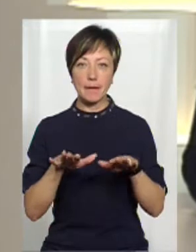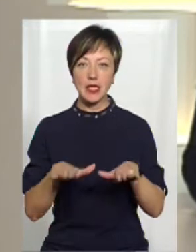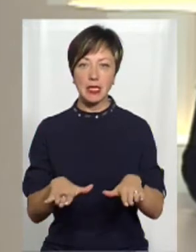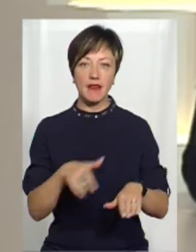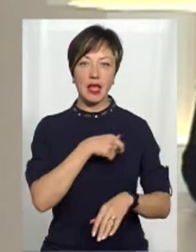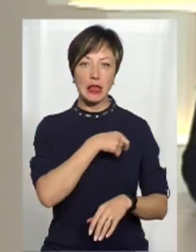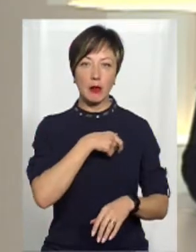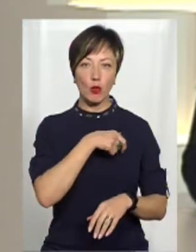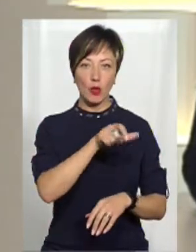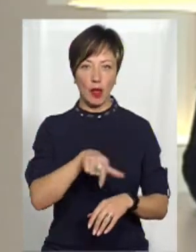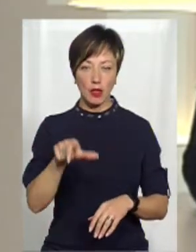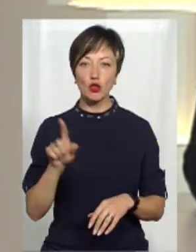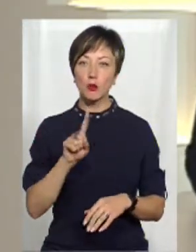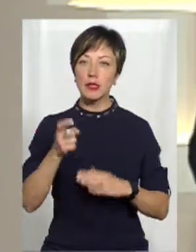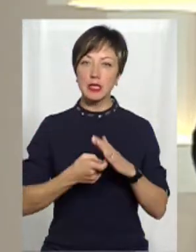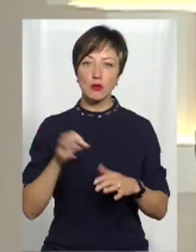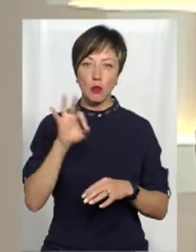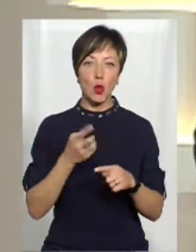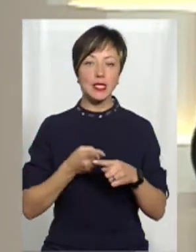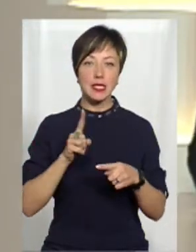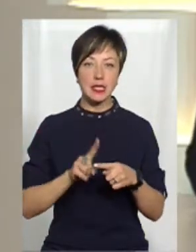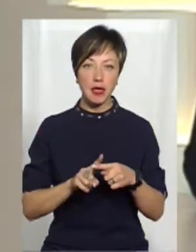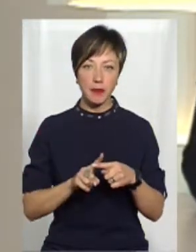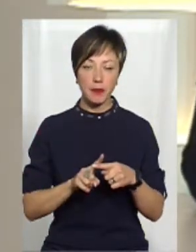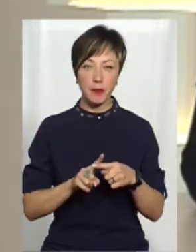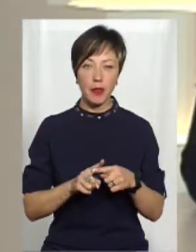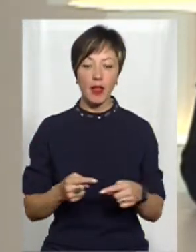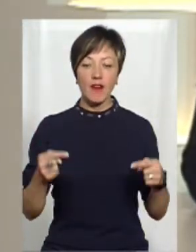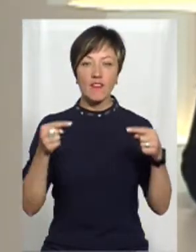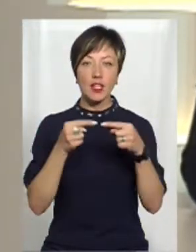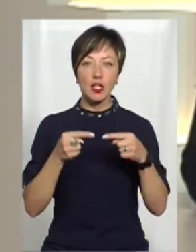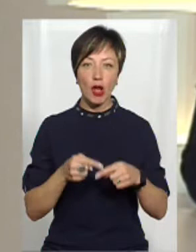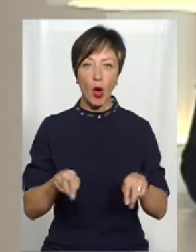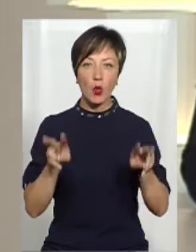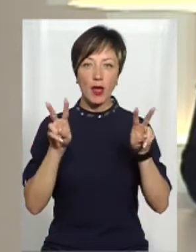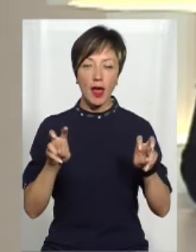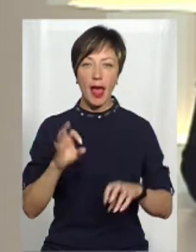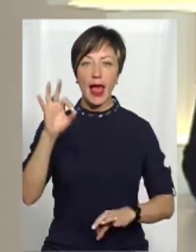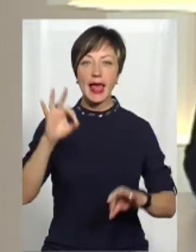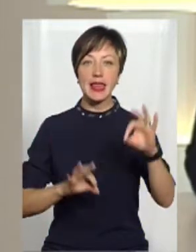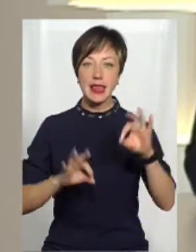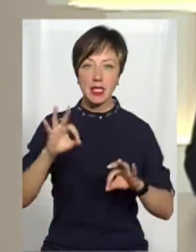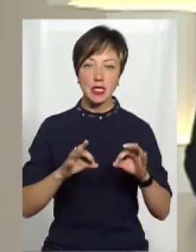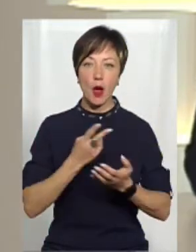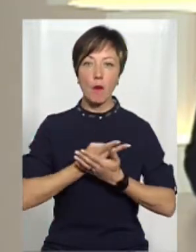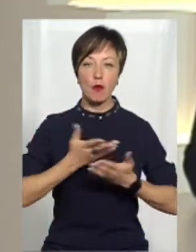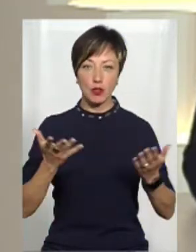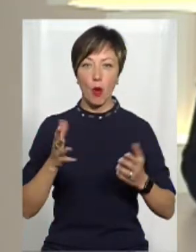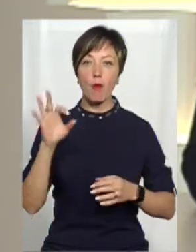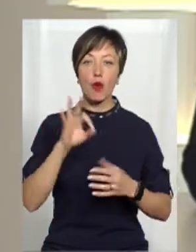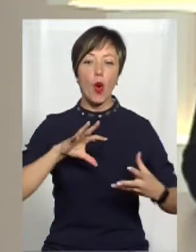місцеві депутати? Щоб дізнатися про це, визначають індекс публічності. Про